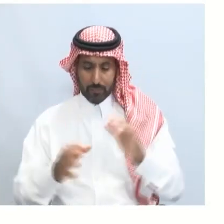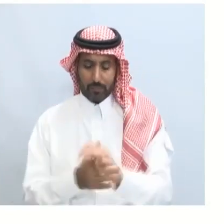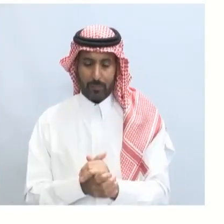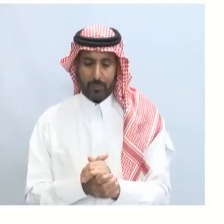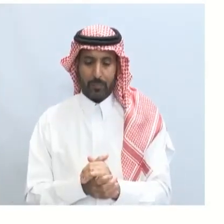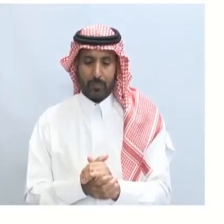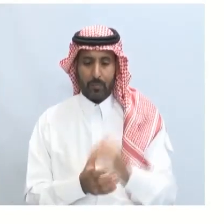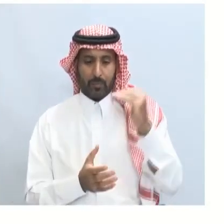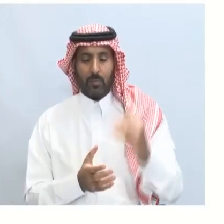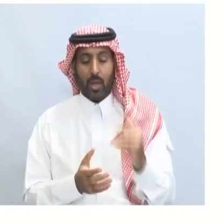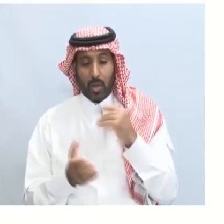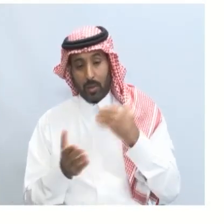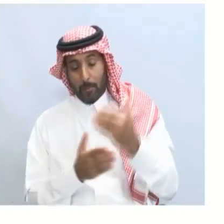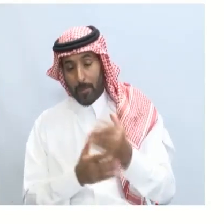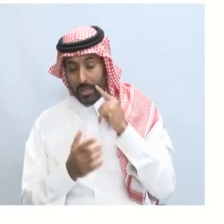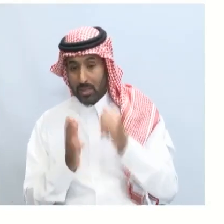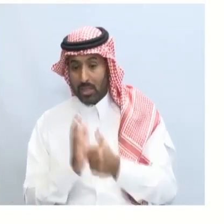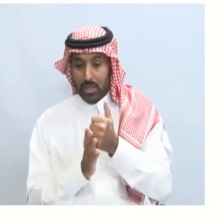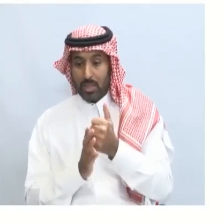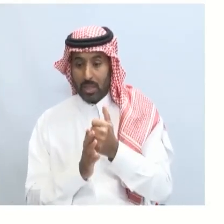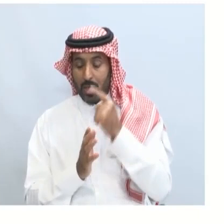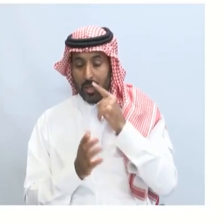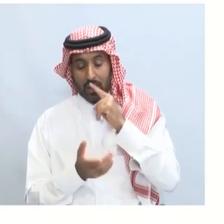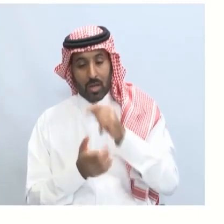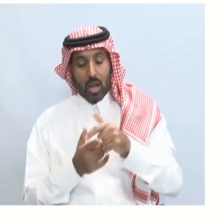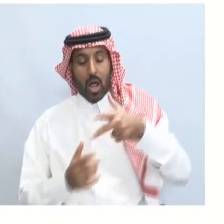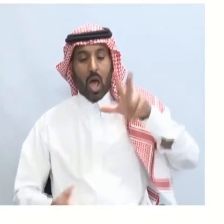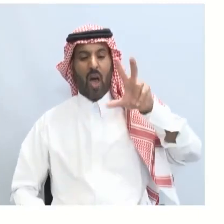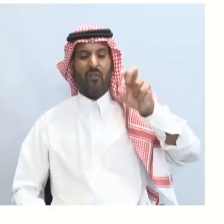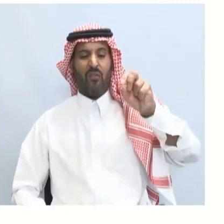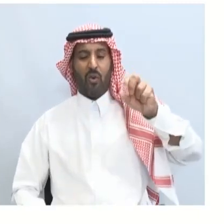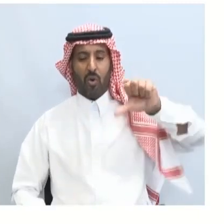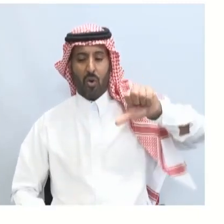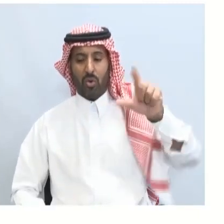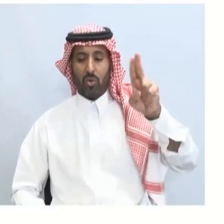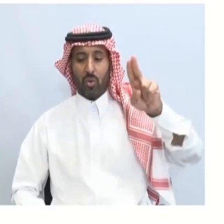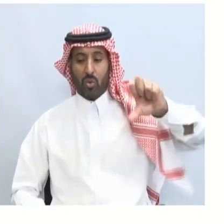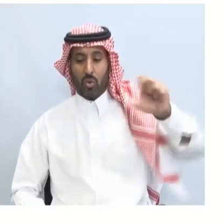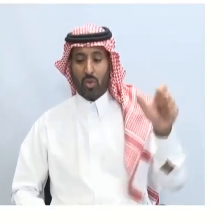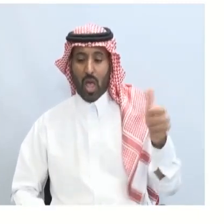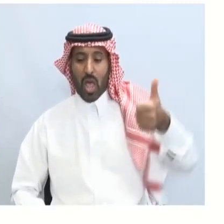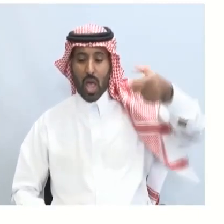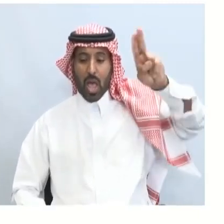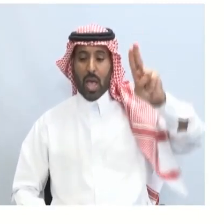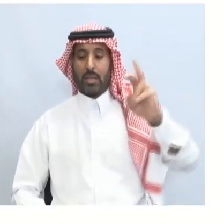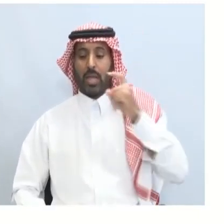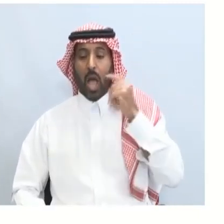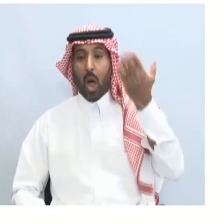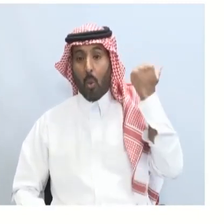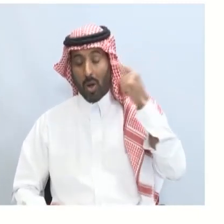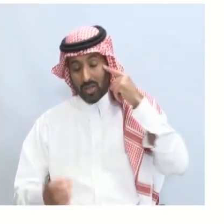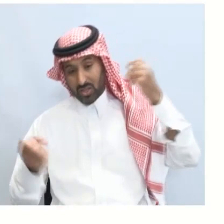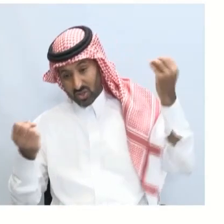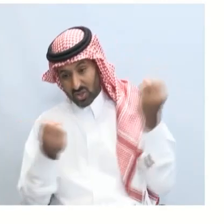الحره كما اصبح بامكان الفوتونات التي كانت تصطدم